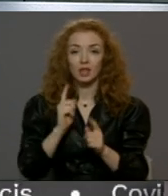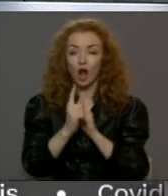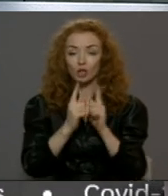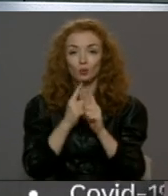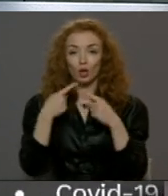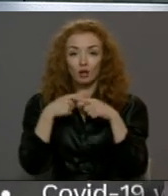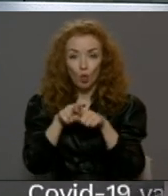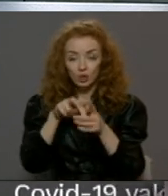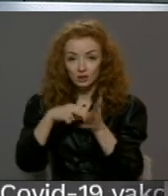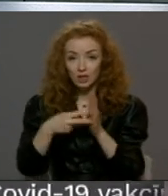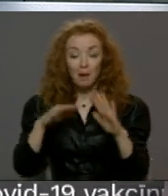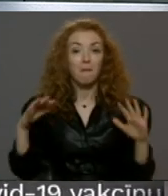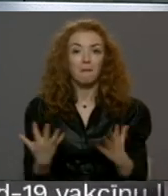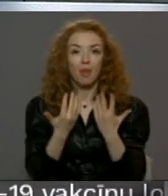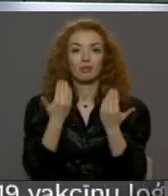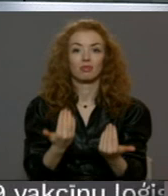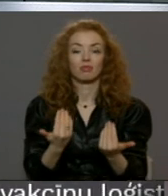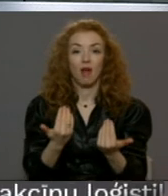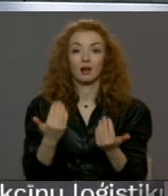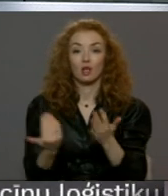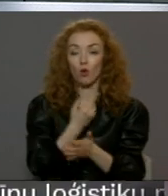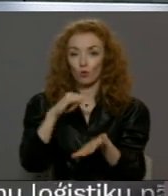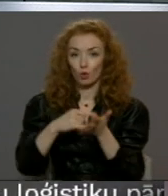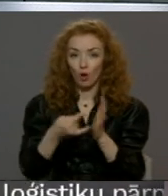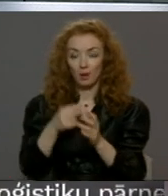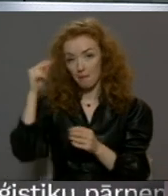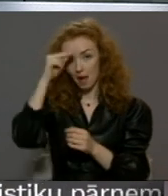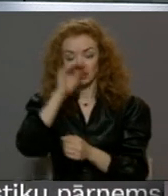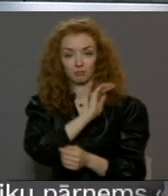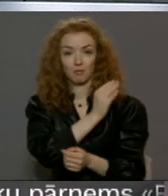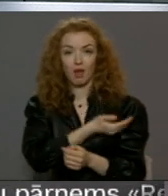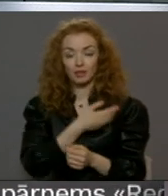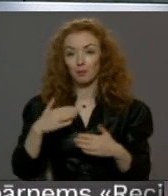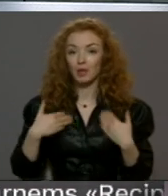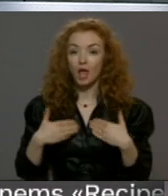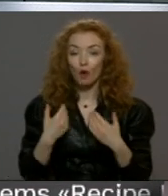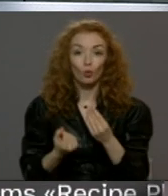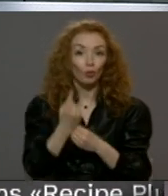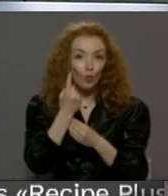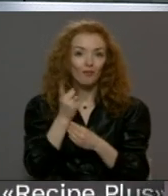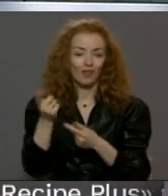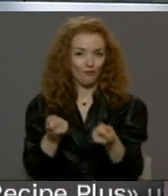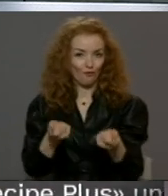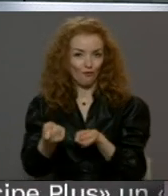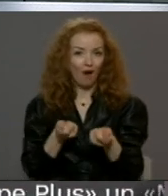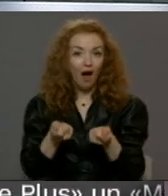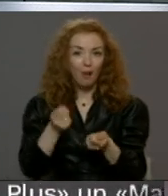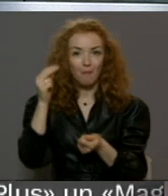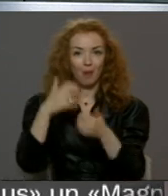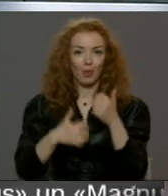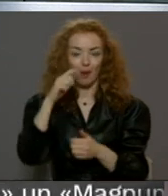nozarē, bet tagad jauno skolotāja izglītības projektā mācības spēks prieku rod vadot matemātikas stundas skolēniem.